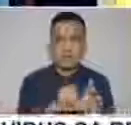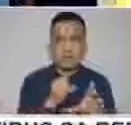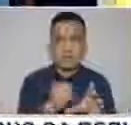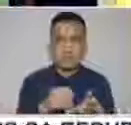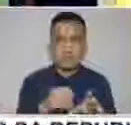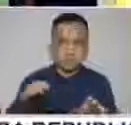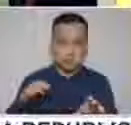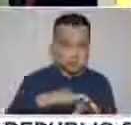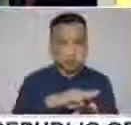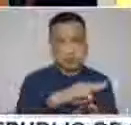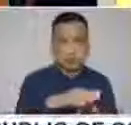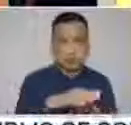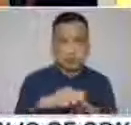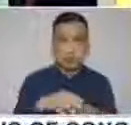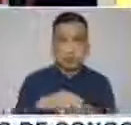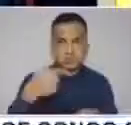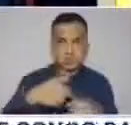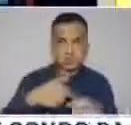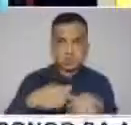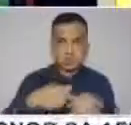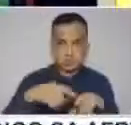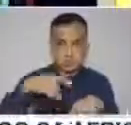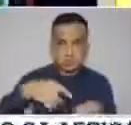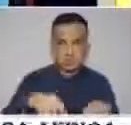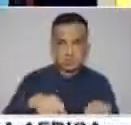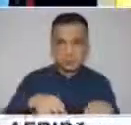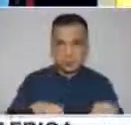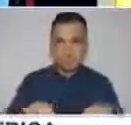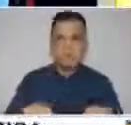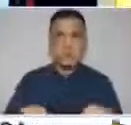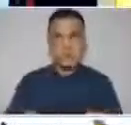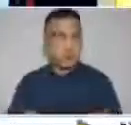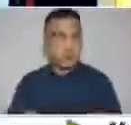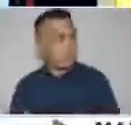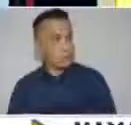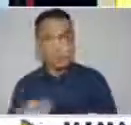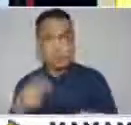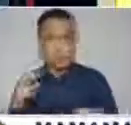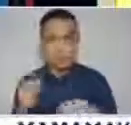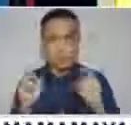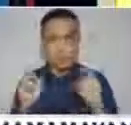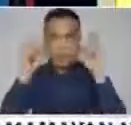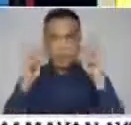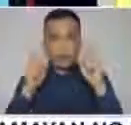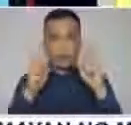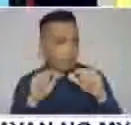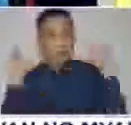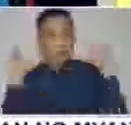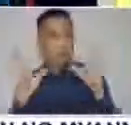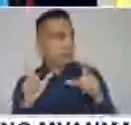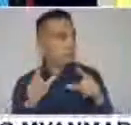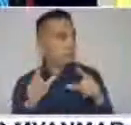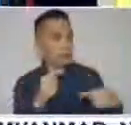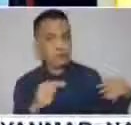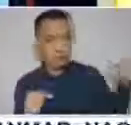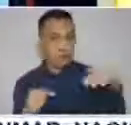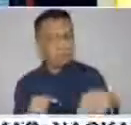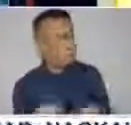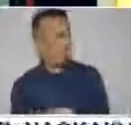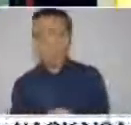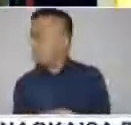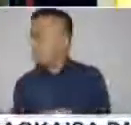Alamin naman natin kung may mga nahuling lumalabag sa health protocols ang mga taga-Interagency Council for Traffic o IAC. Ang detalye